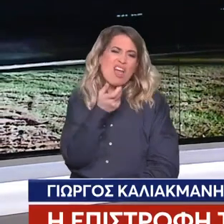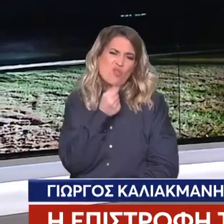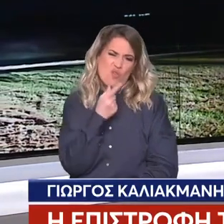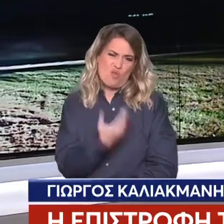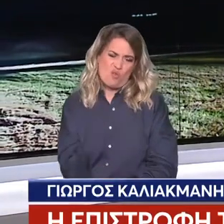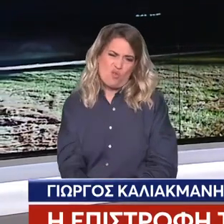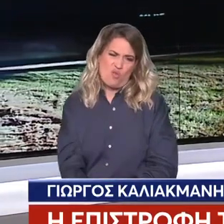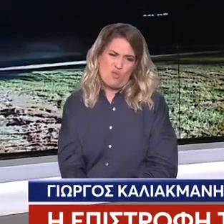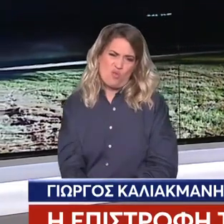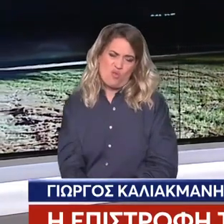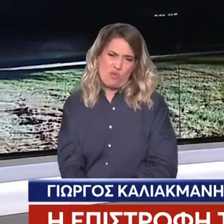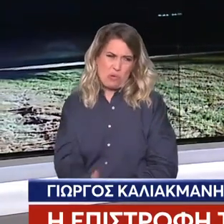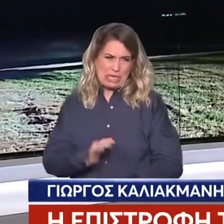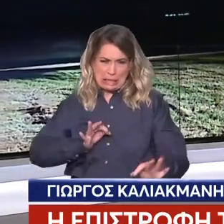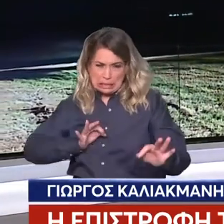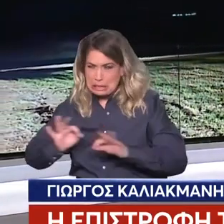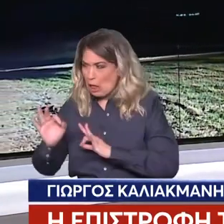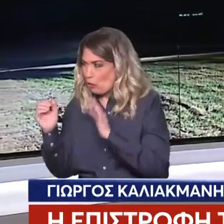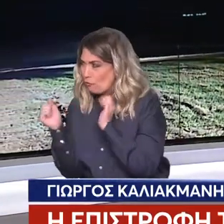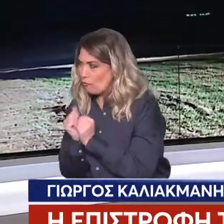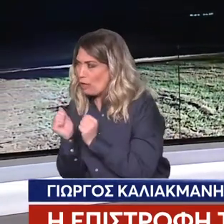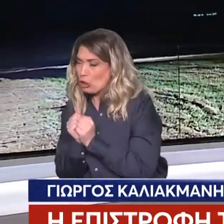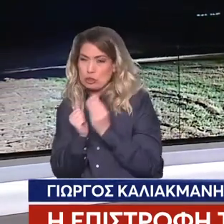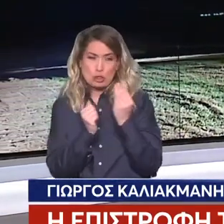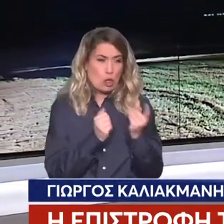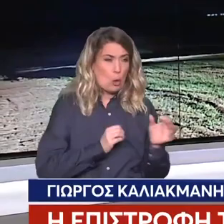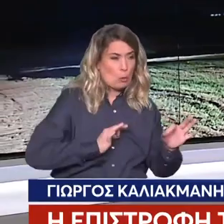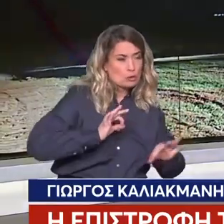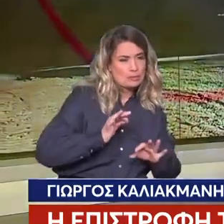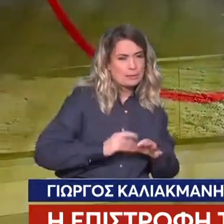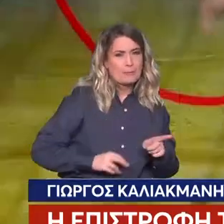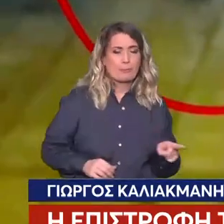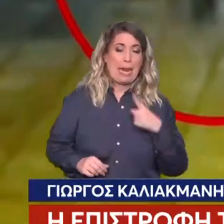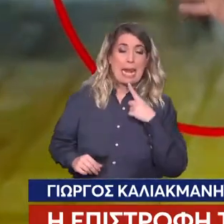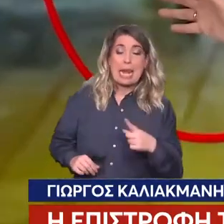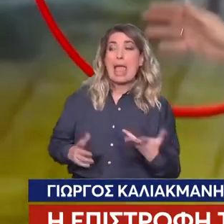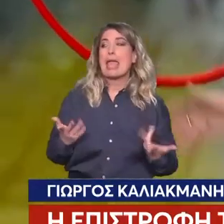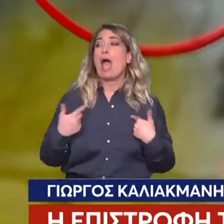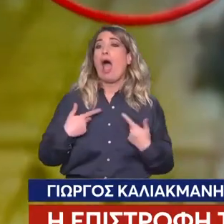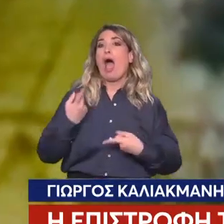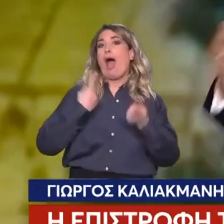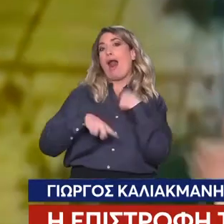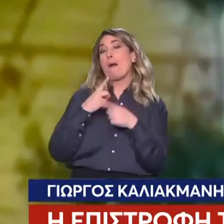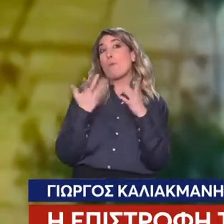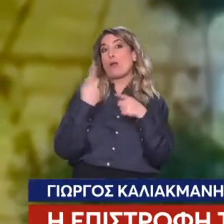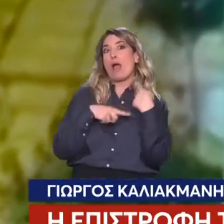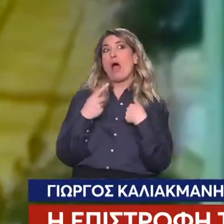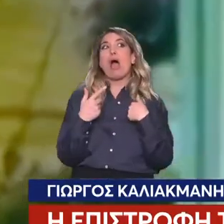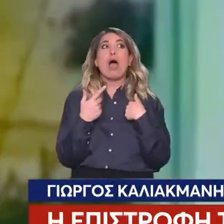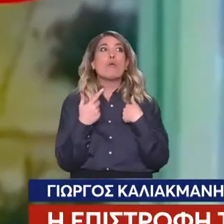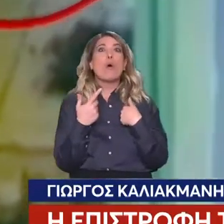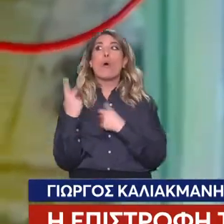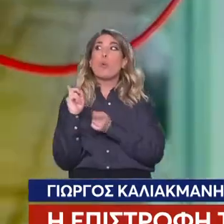σοβαρό. Δηλαδή, επειδή γίνεται μια κουβέντα και λένε, μήπως δεν ήθελε να τη σκοτώσει, πήγε να στήσει τη ληστεία και πάνω εκεί κάτι